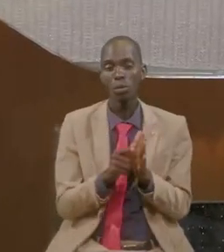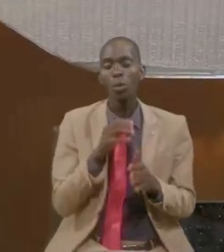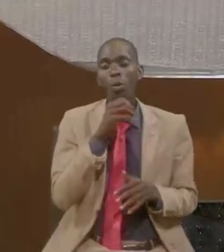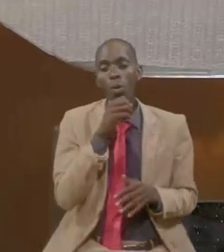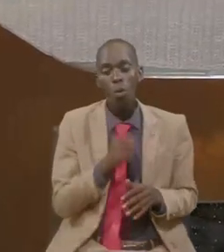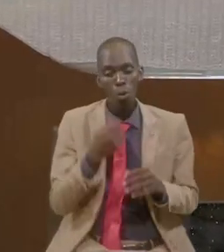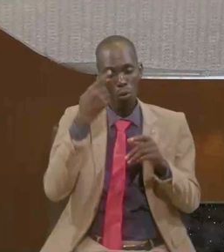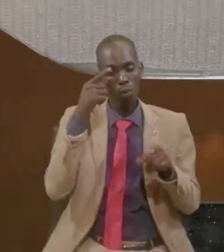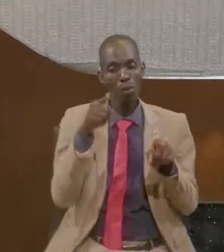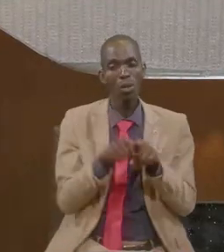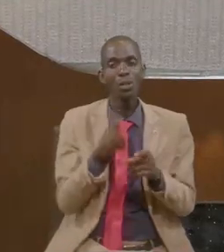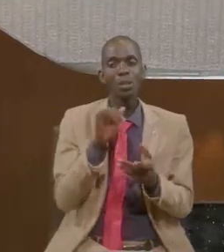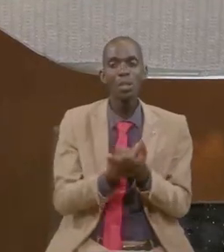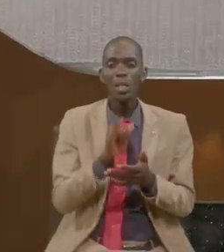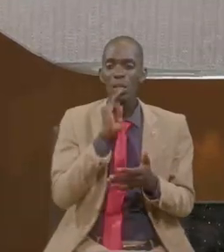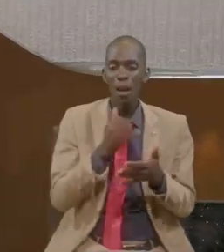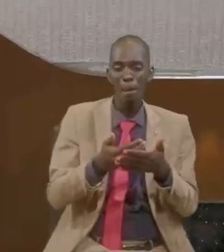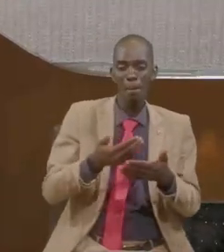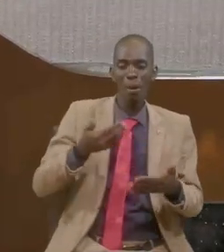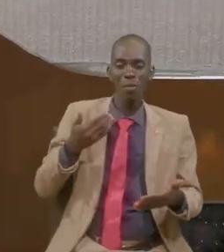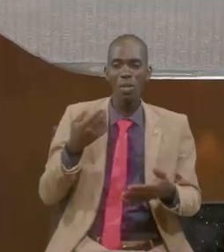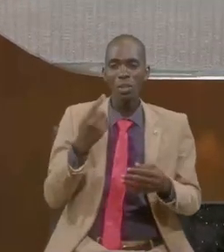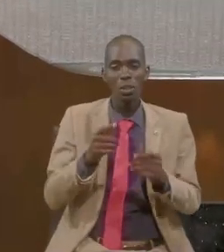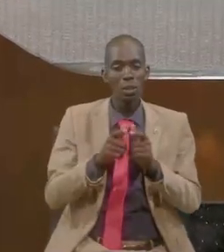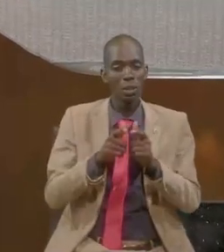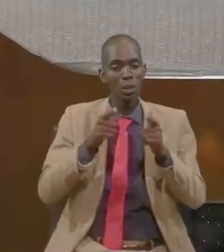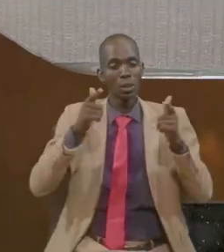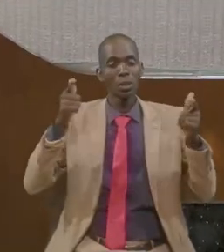C'est sous l'Ancienne Alliance. C'est avant